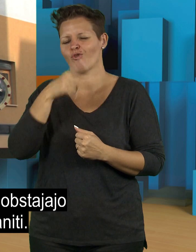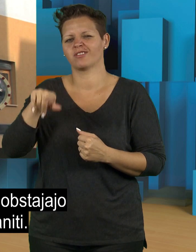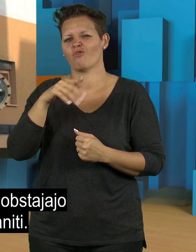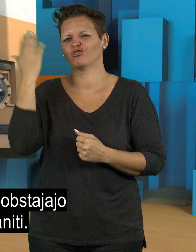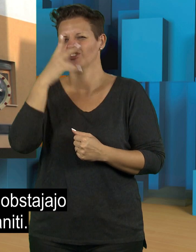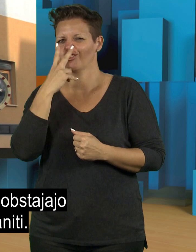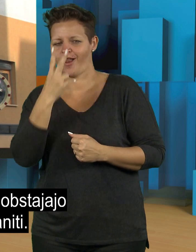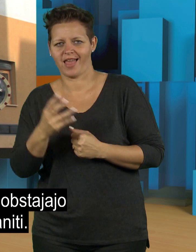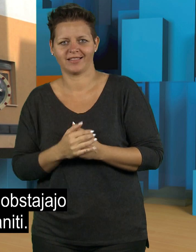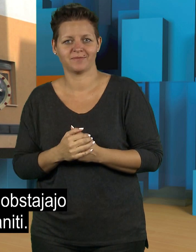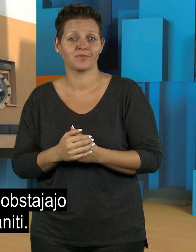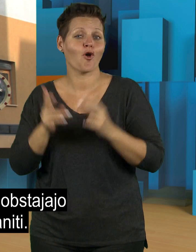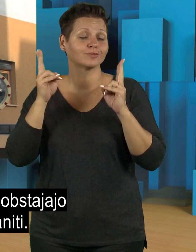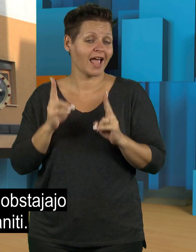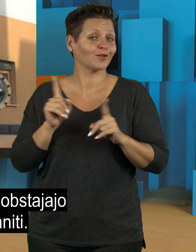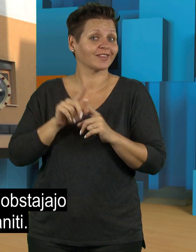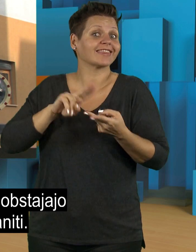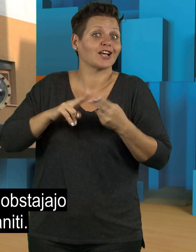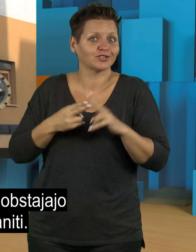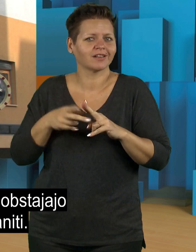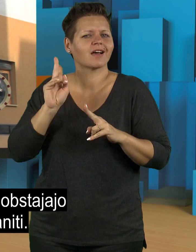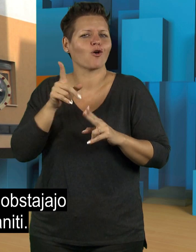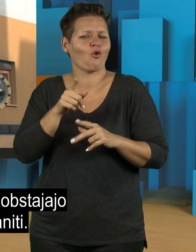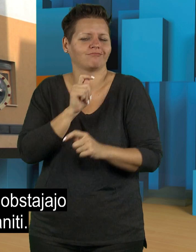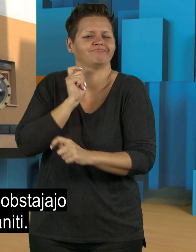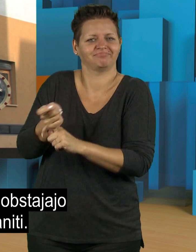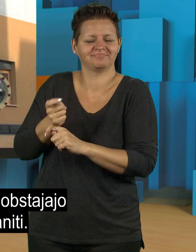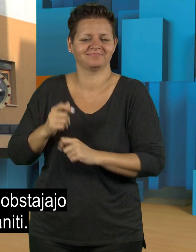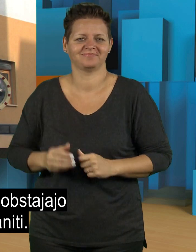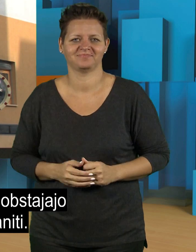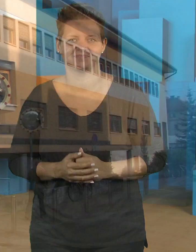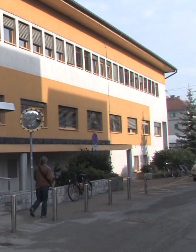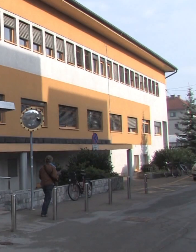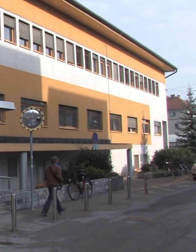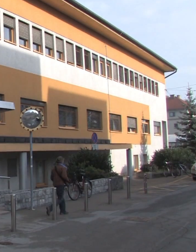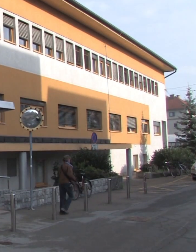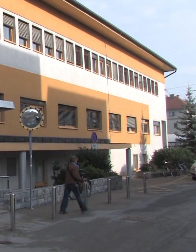bodimo črnogledi, obstajajo načini, kako ga ukaniti.